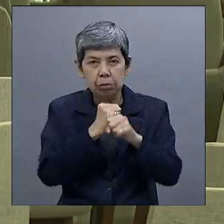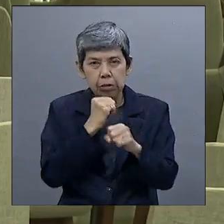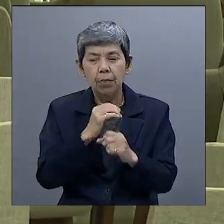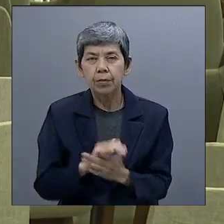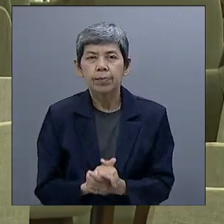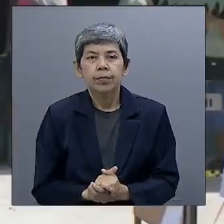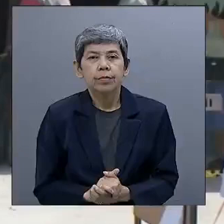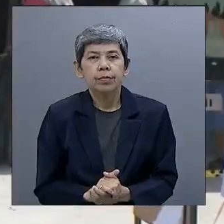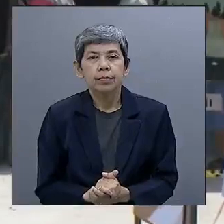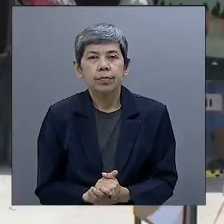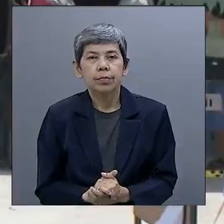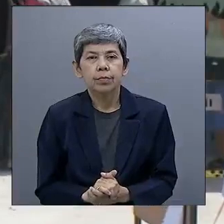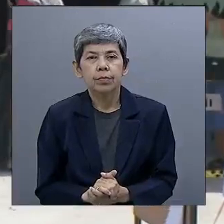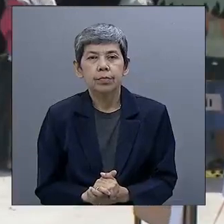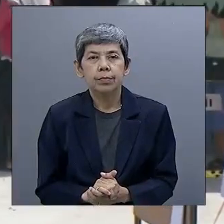ค่ะ